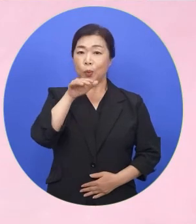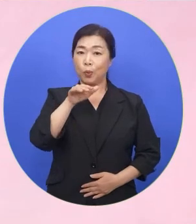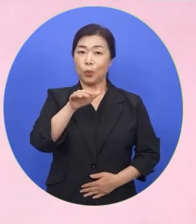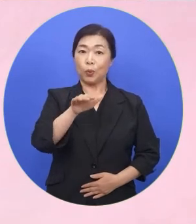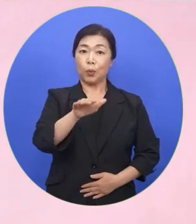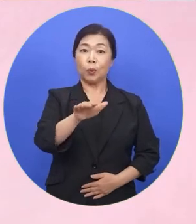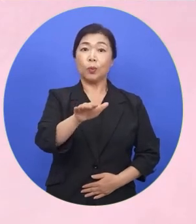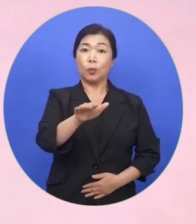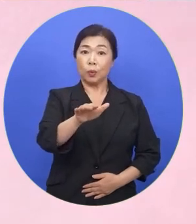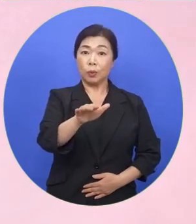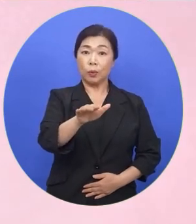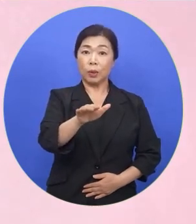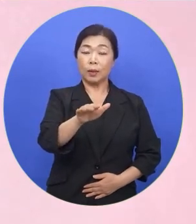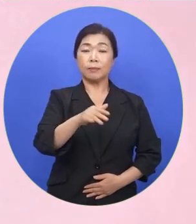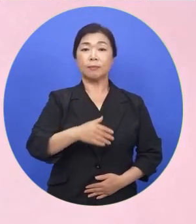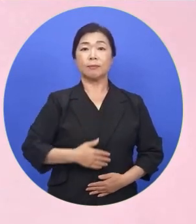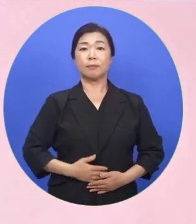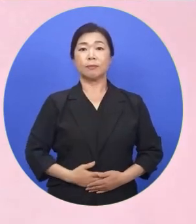내뱉고